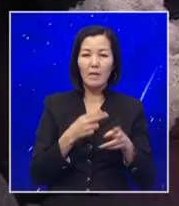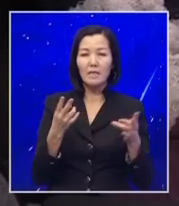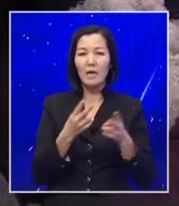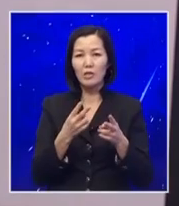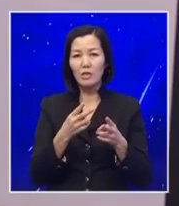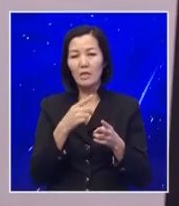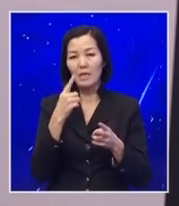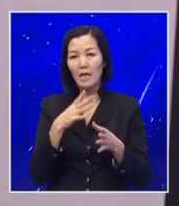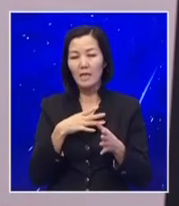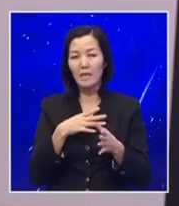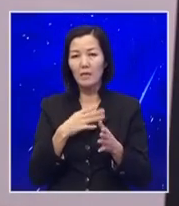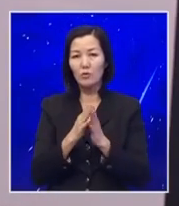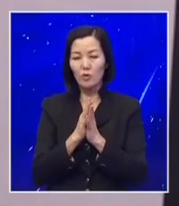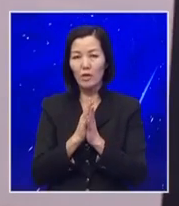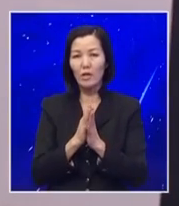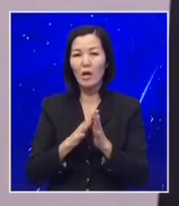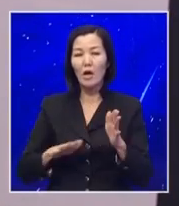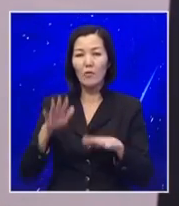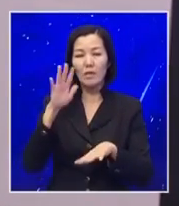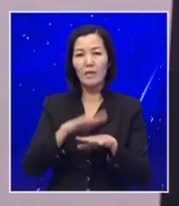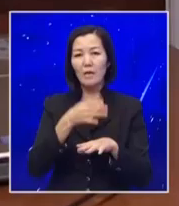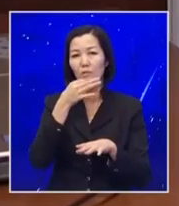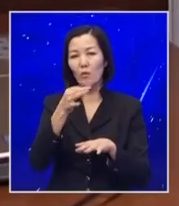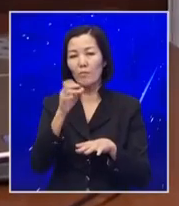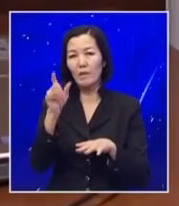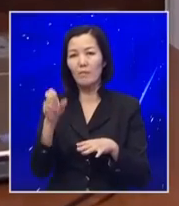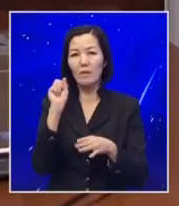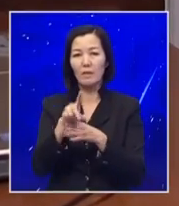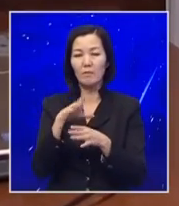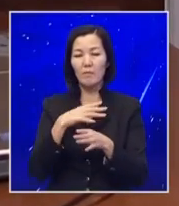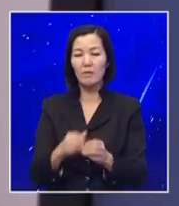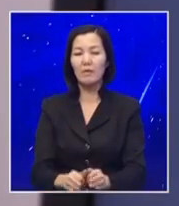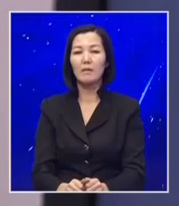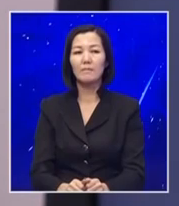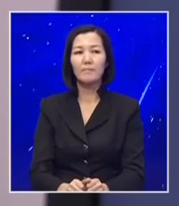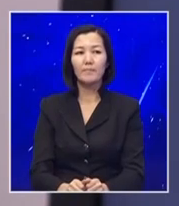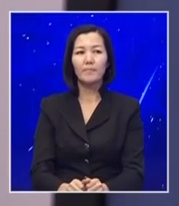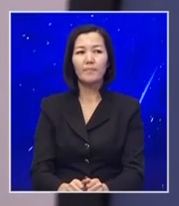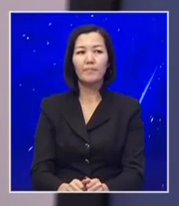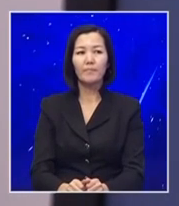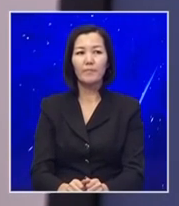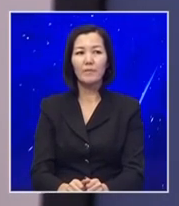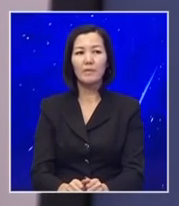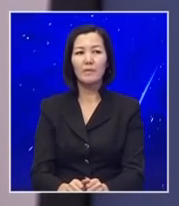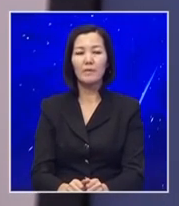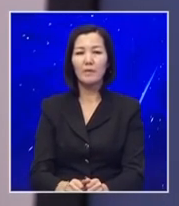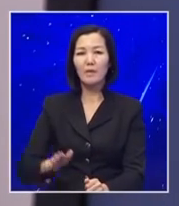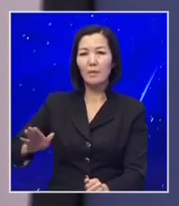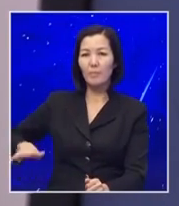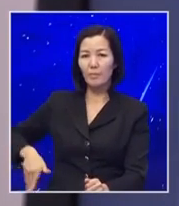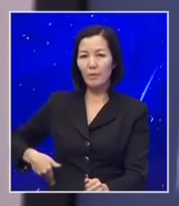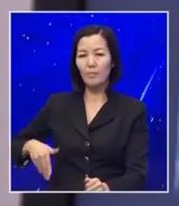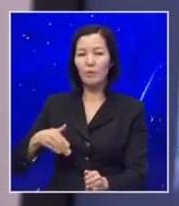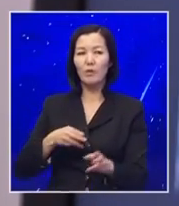айтып шырылдады. Бұл жағдайға байланысты аудан әкімі жауапты мамандарға арнайы тапсырмалар берді. Жерінде қиын болғандықтан бір бүйрегі қазір жетке келген